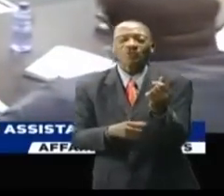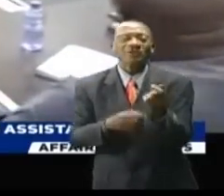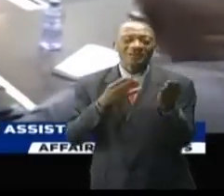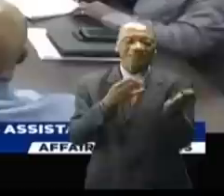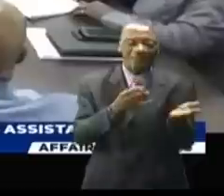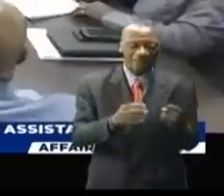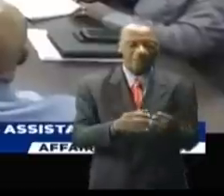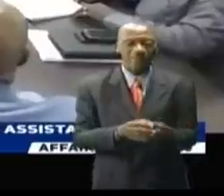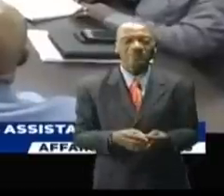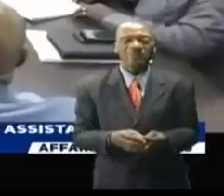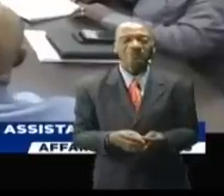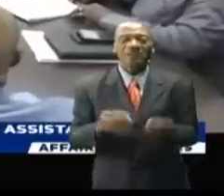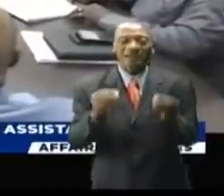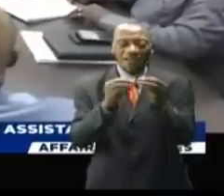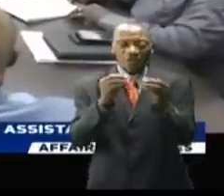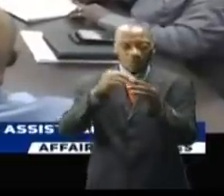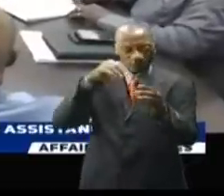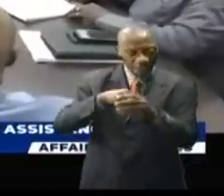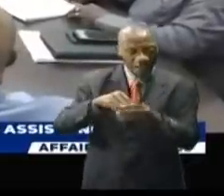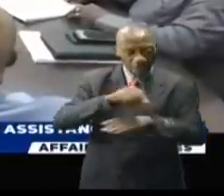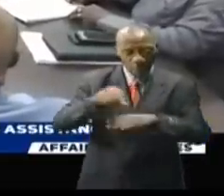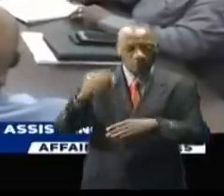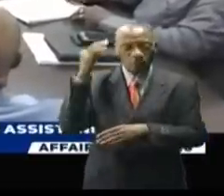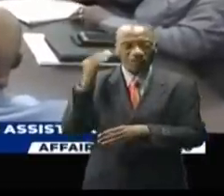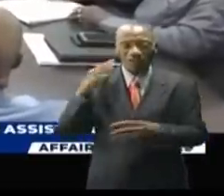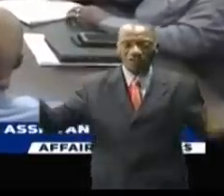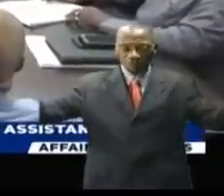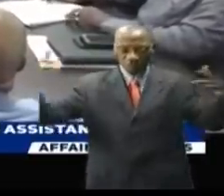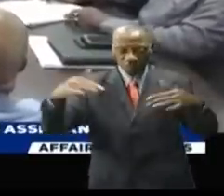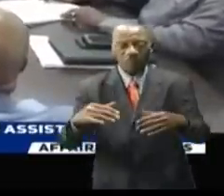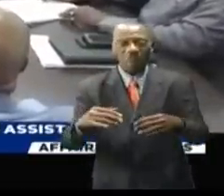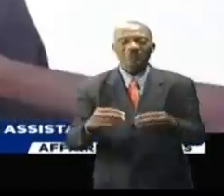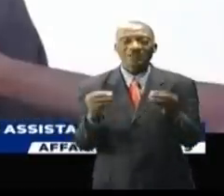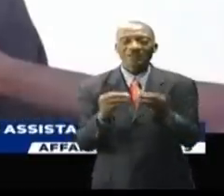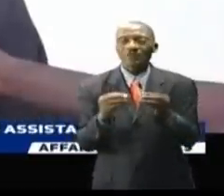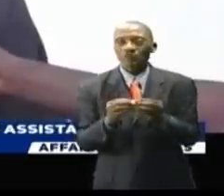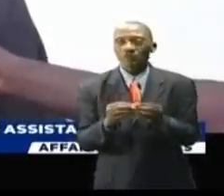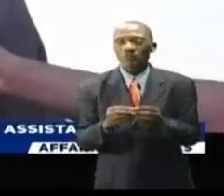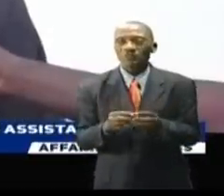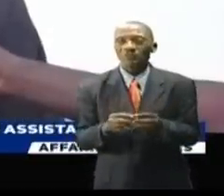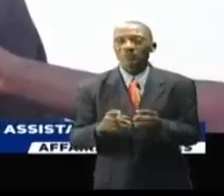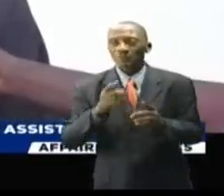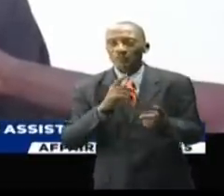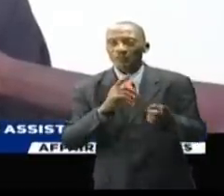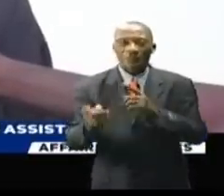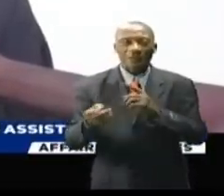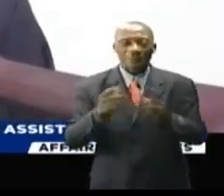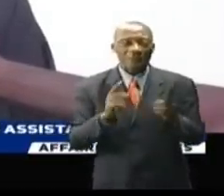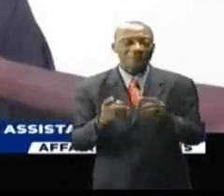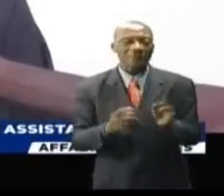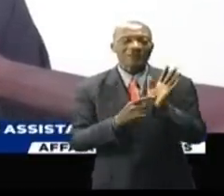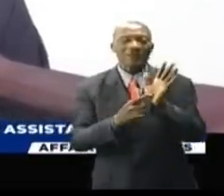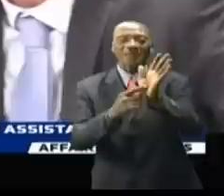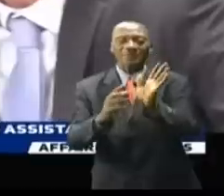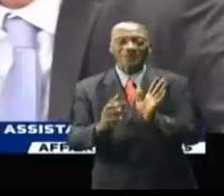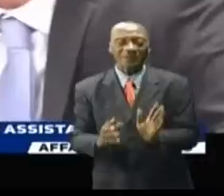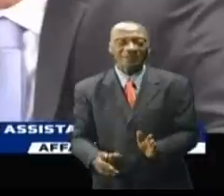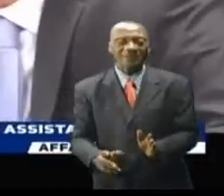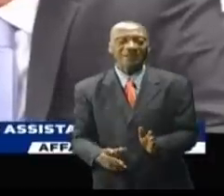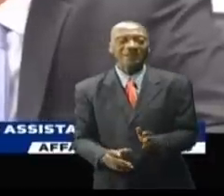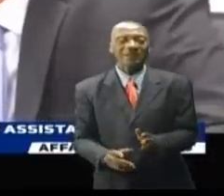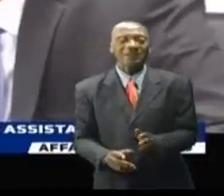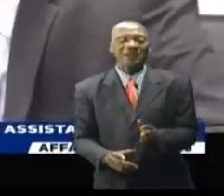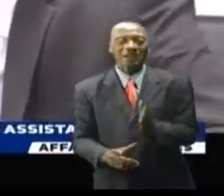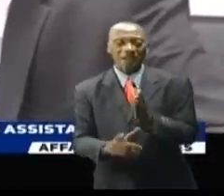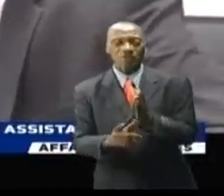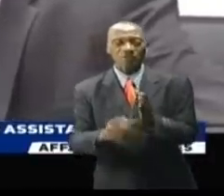cabinet de travail. Les défis sont énormes et complexes, tels que l'explique Bruno Lemarquis, représentant spécial adjoint du secrétaire